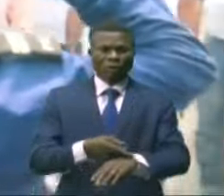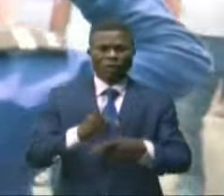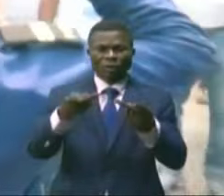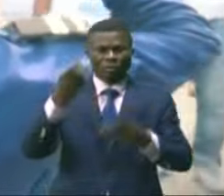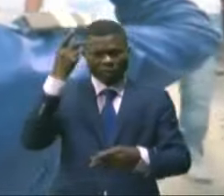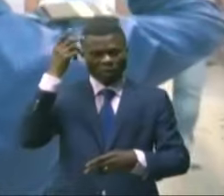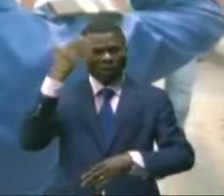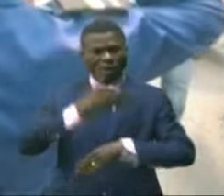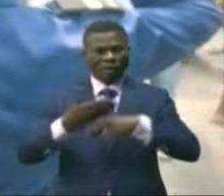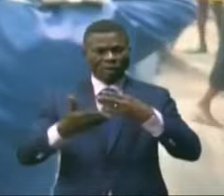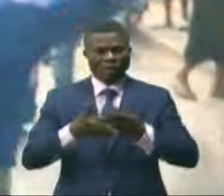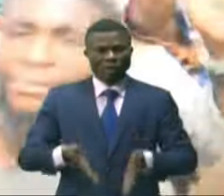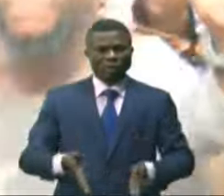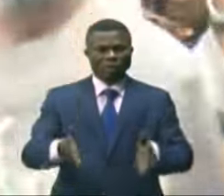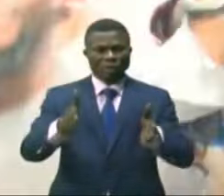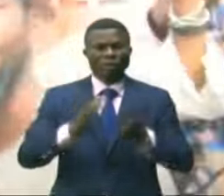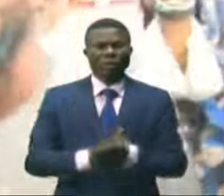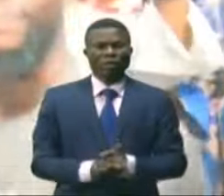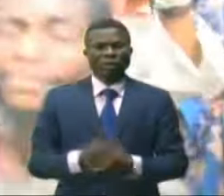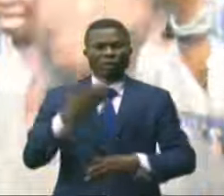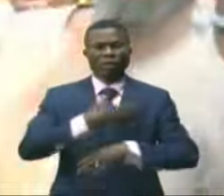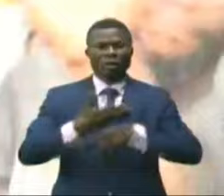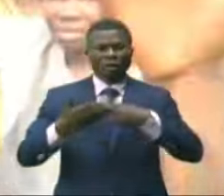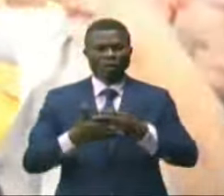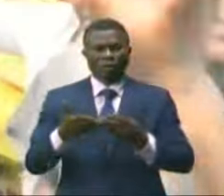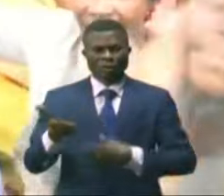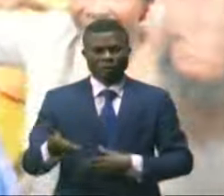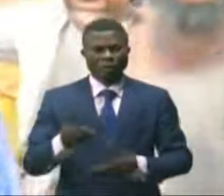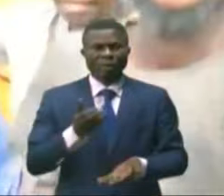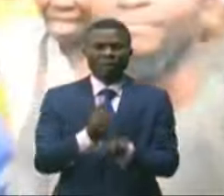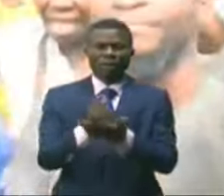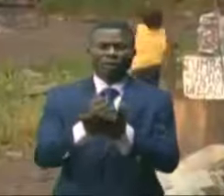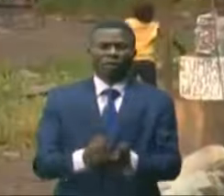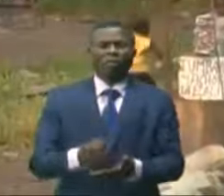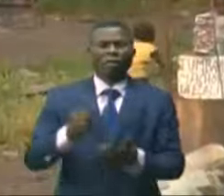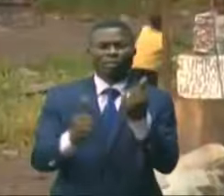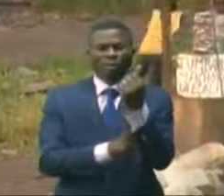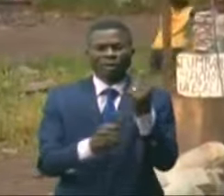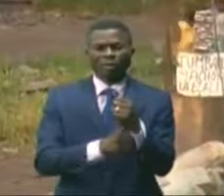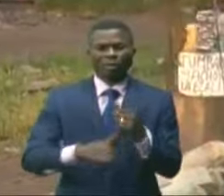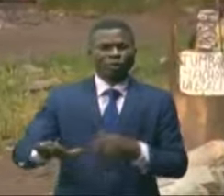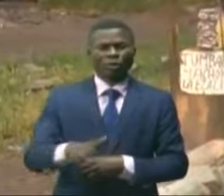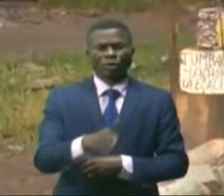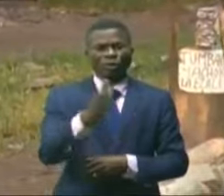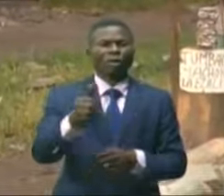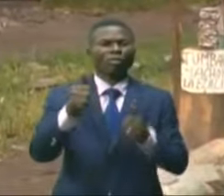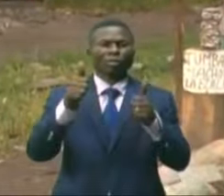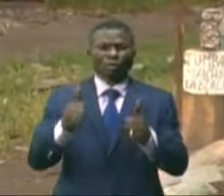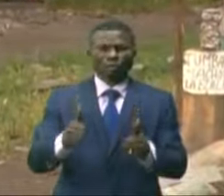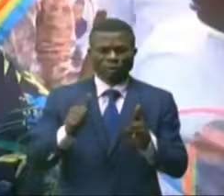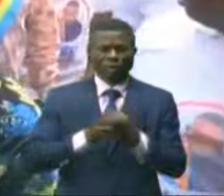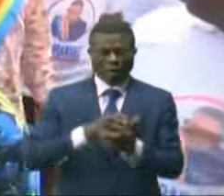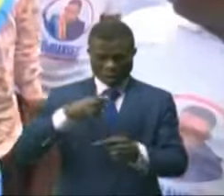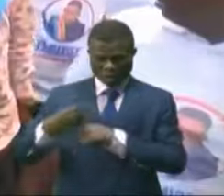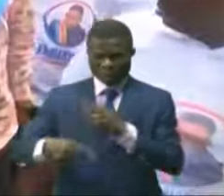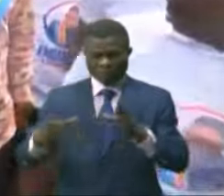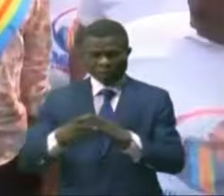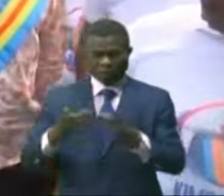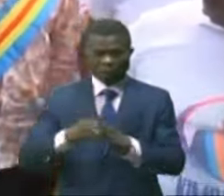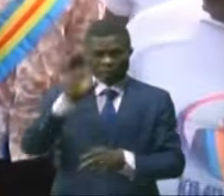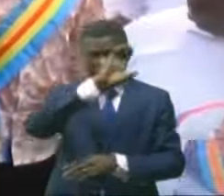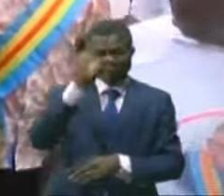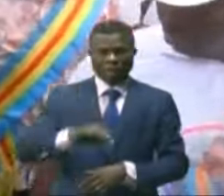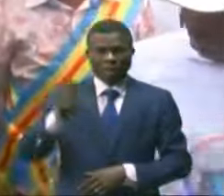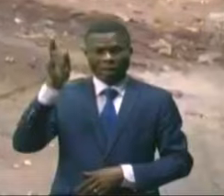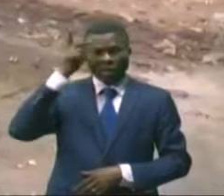être construites les infrastructures routières pour faciliter la mobilité de Kinois. Tout commence par la commune de